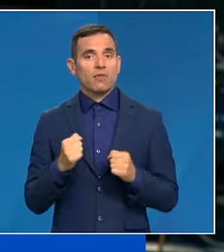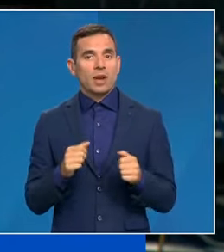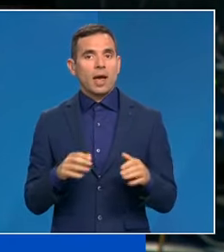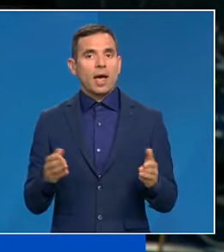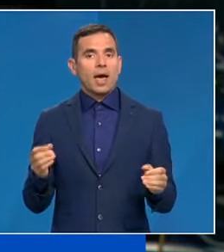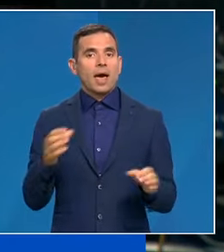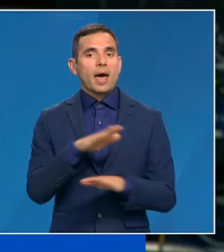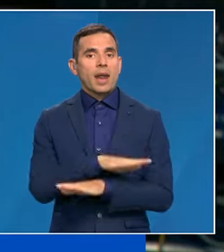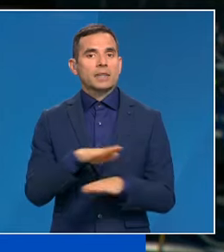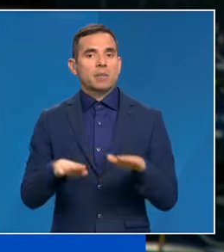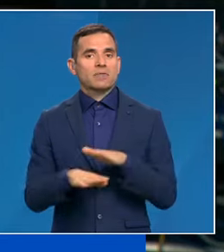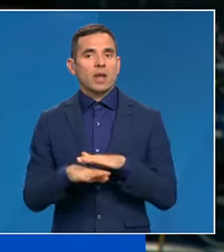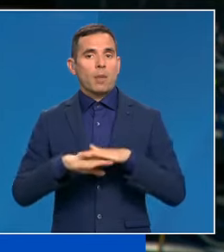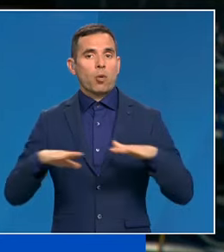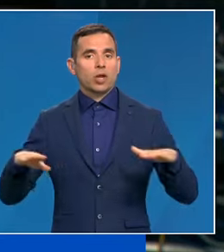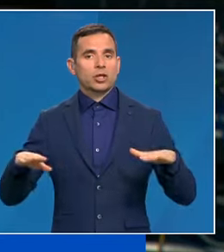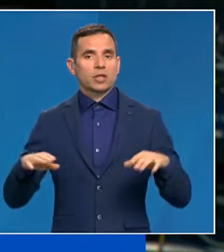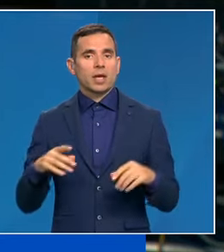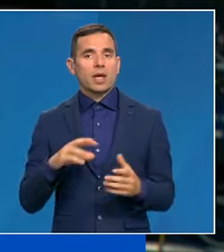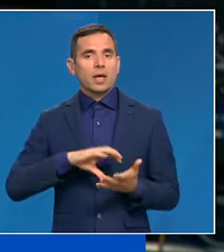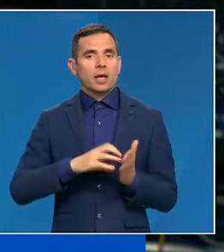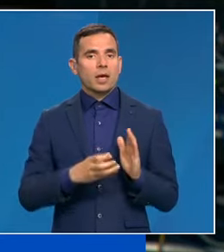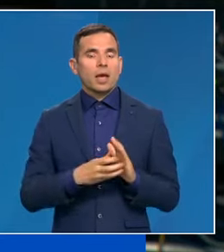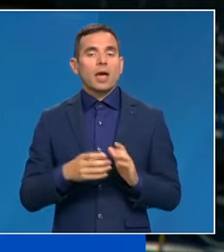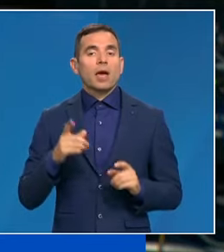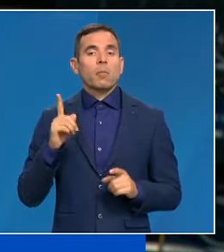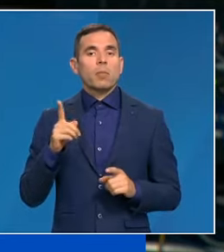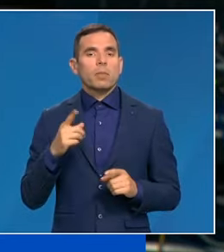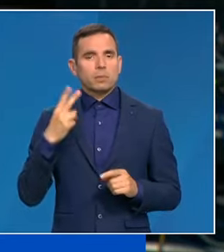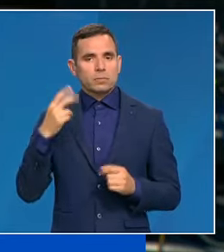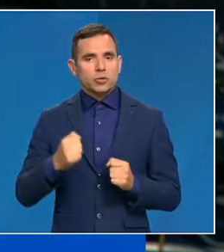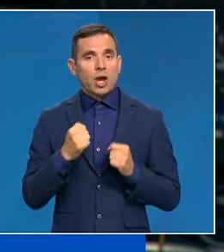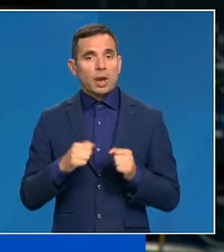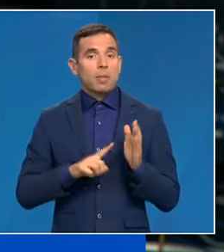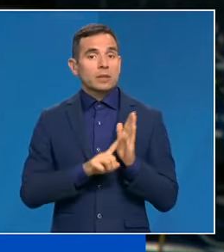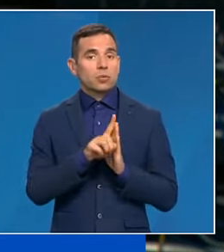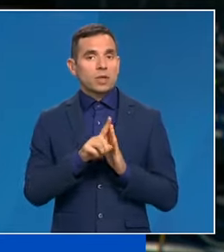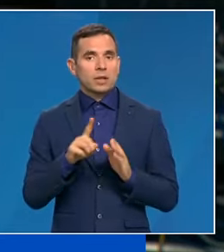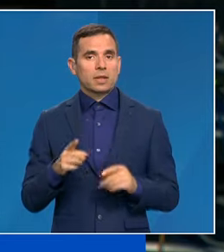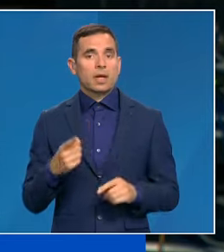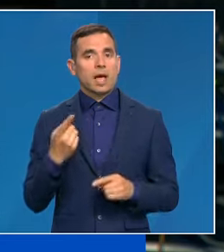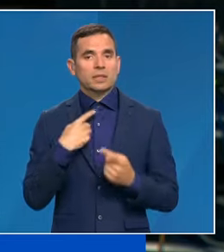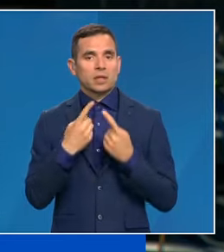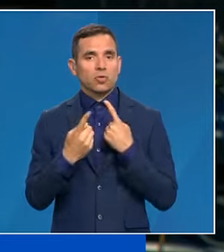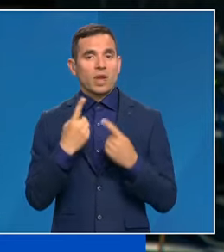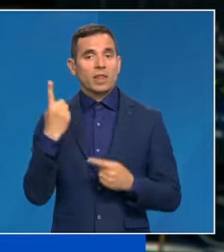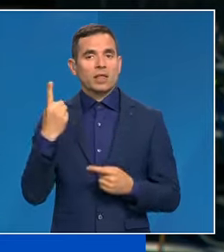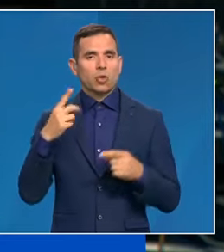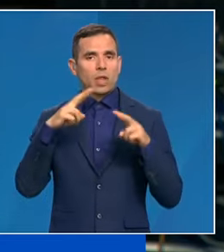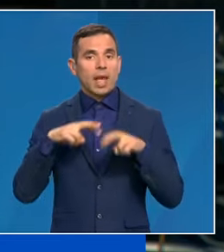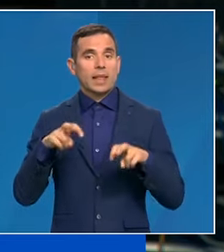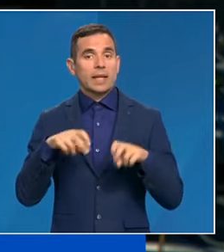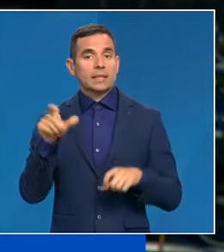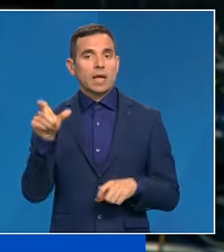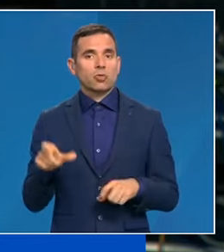размествания на политическия терен, а самите резултати пък трудно прогнозируеме. Междувременно разговарях с един от анализаторите и да ви